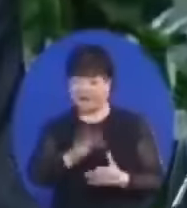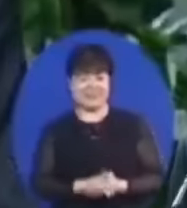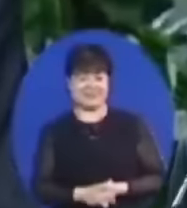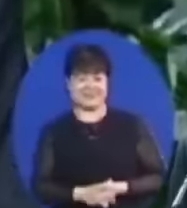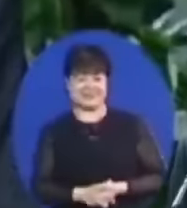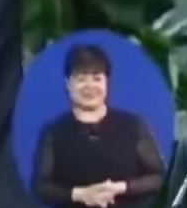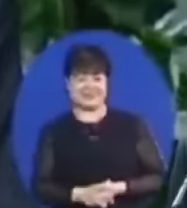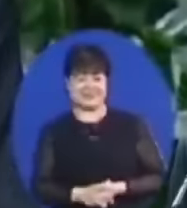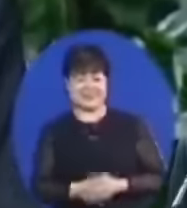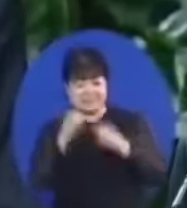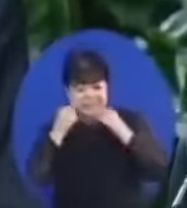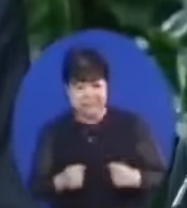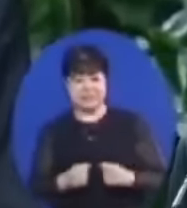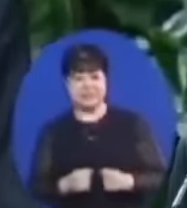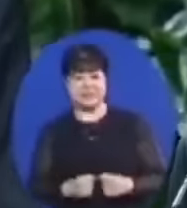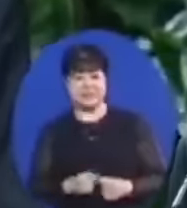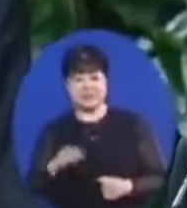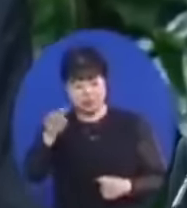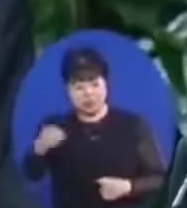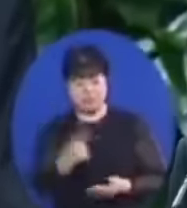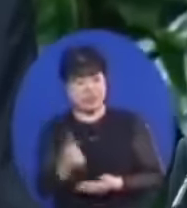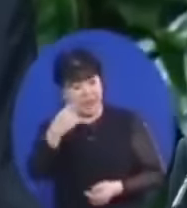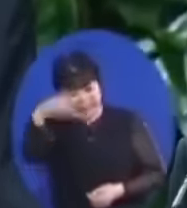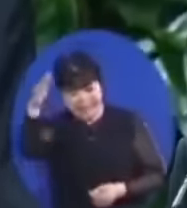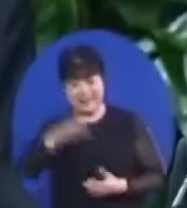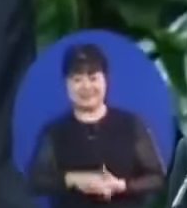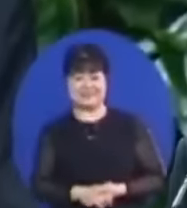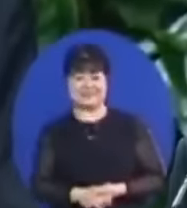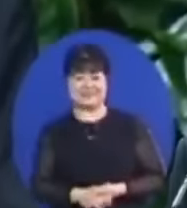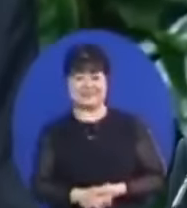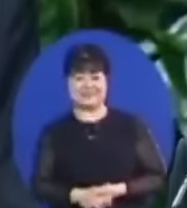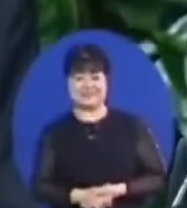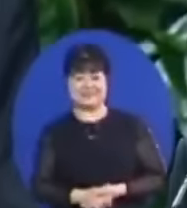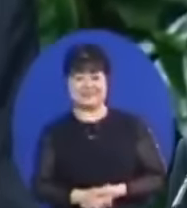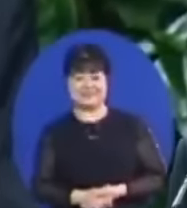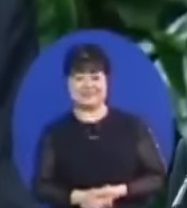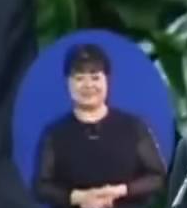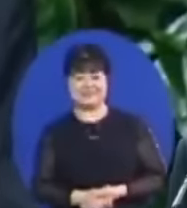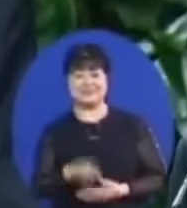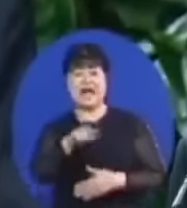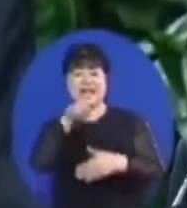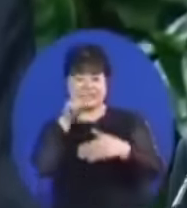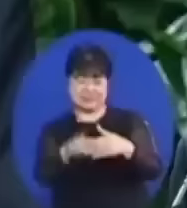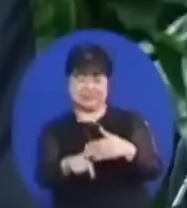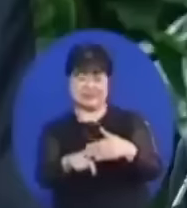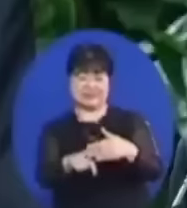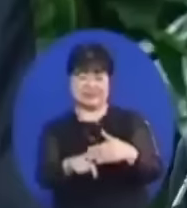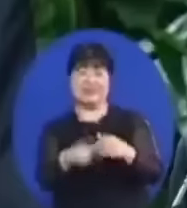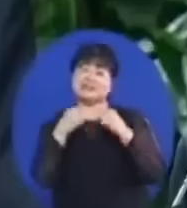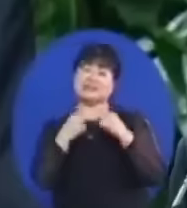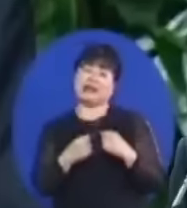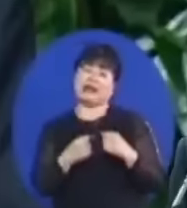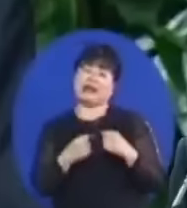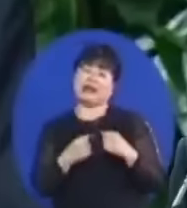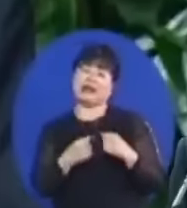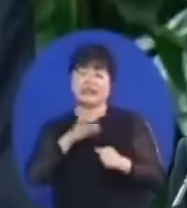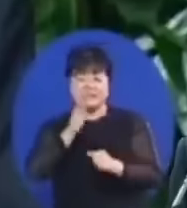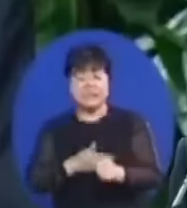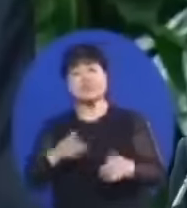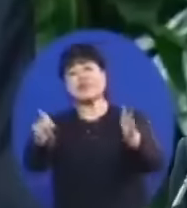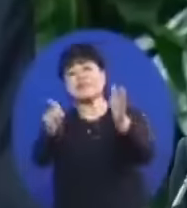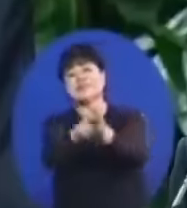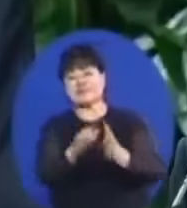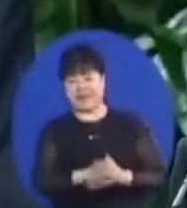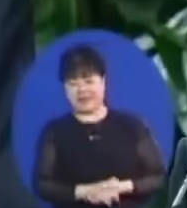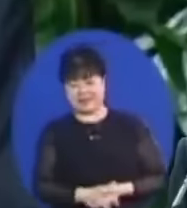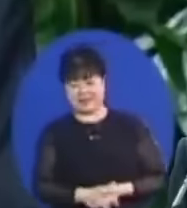마십시오. 여러분의 삶이 여리고에서 나와야 되는 것입니다. 여리고 안에서 나는 살겠다. 그 잘못된 신앙인